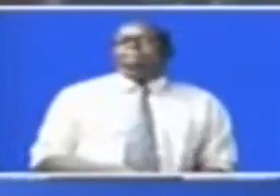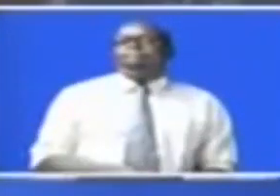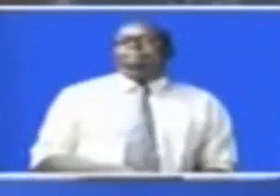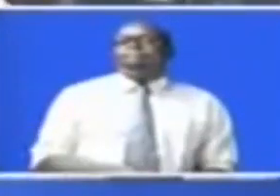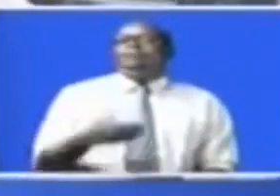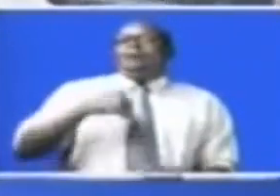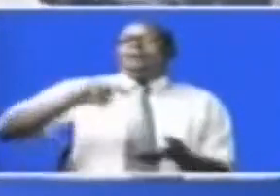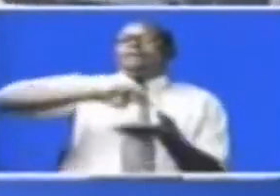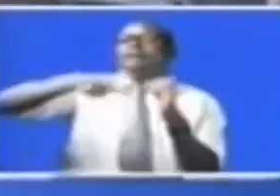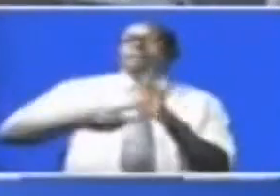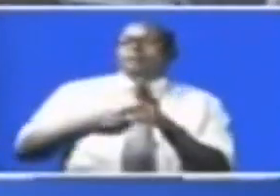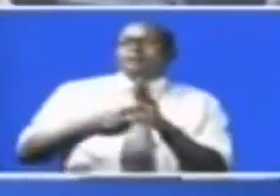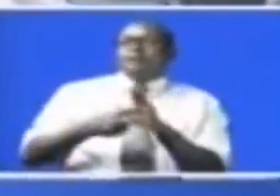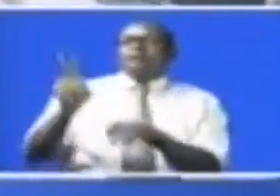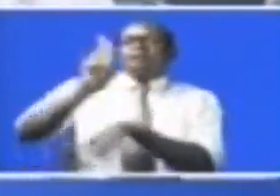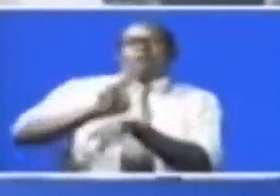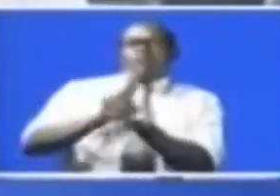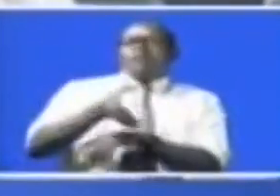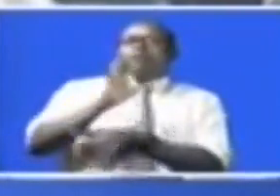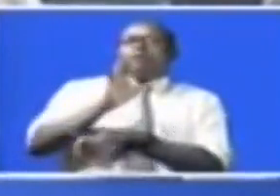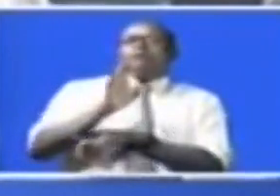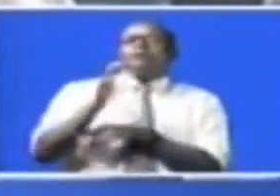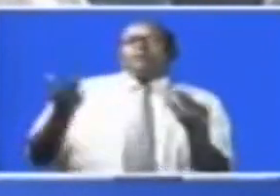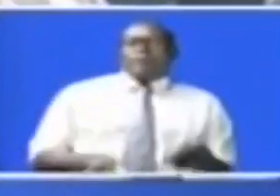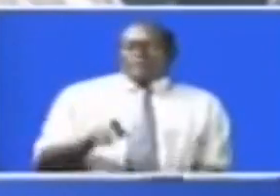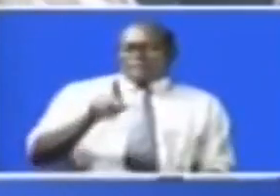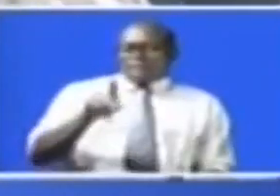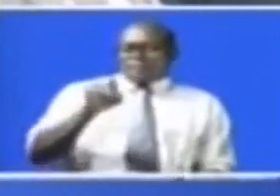Eco projects, the irrigation scheme, huko Kerio Valley.